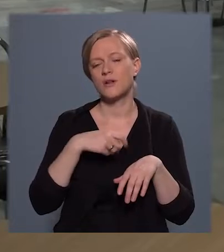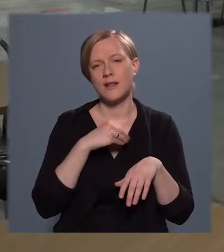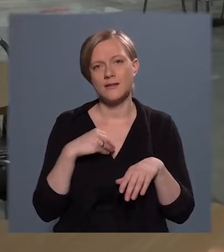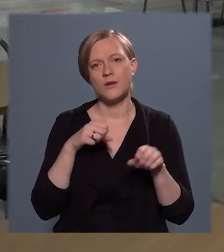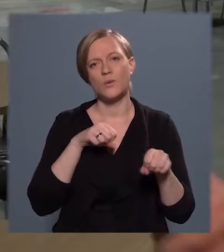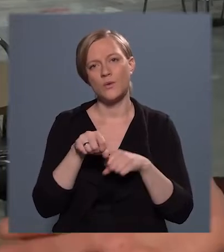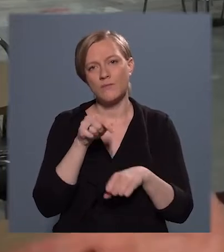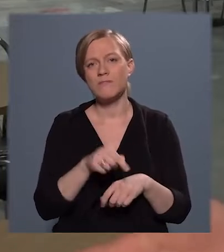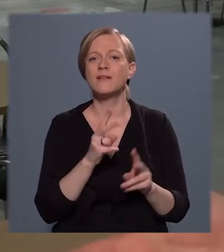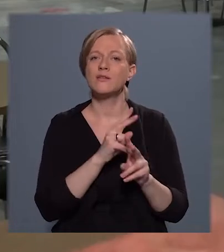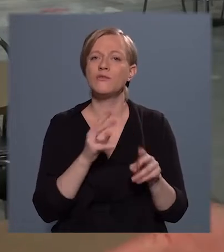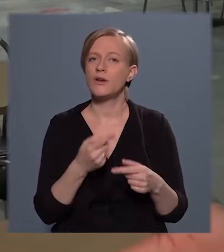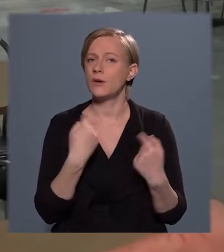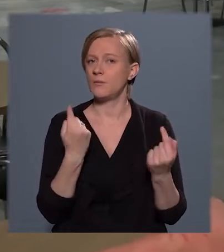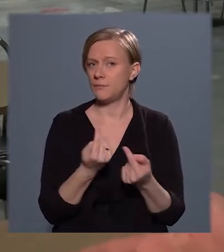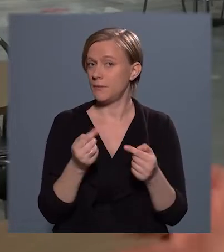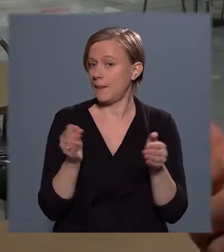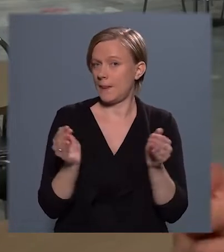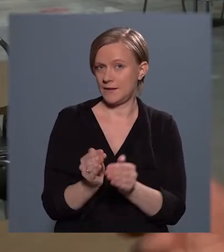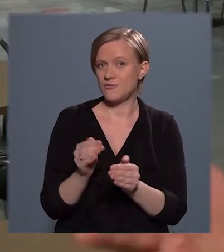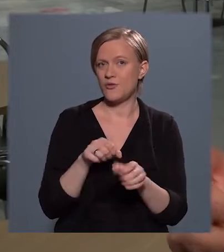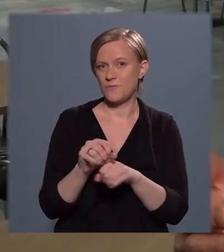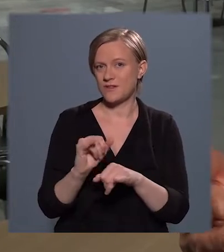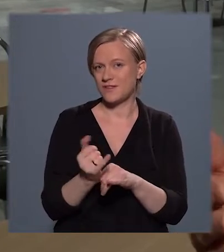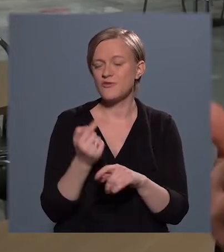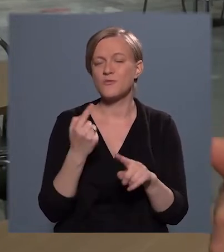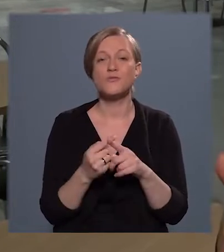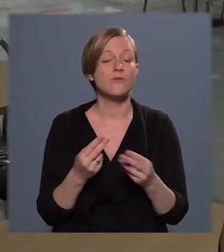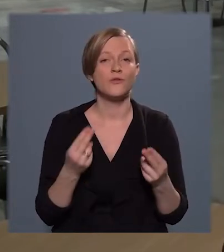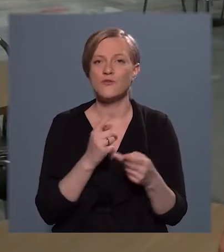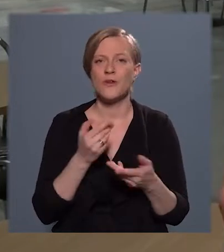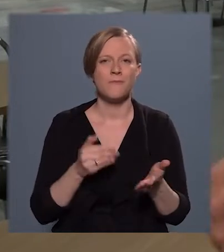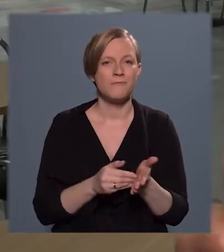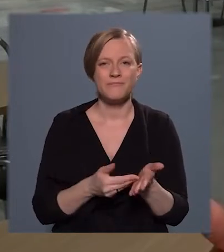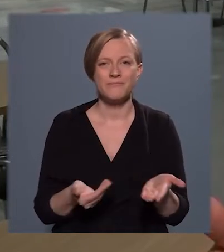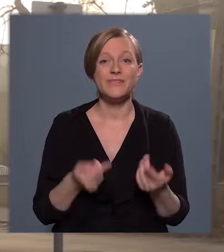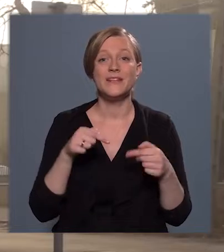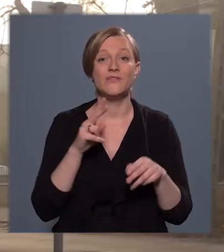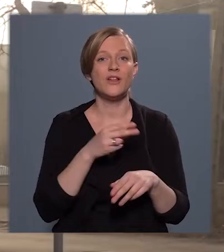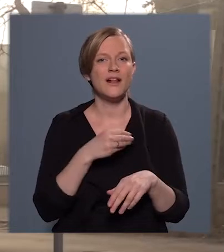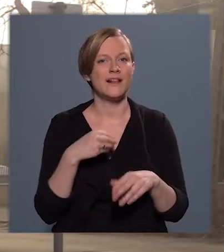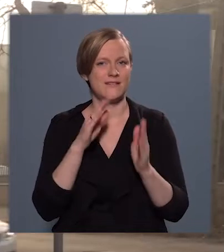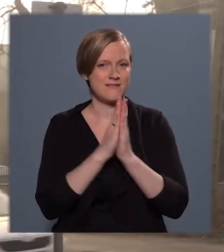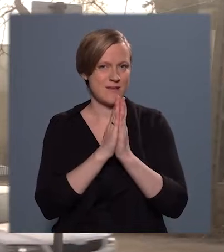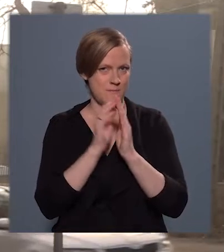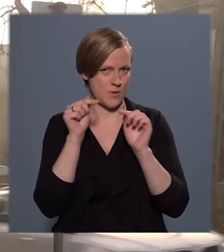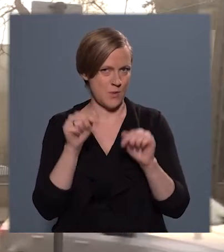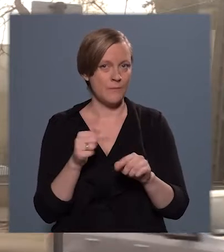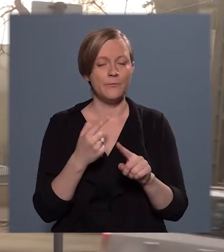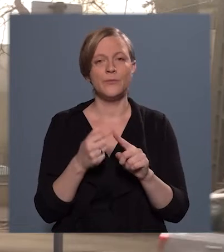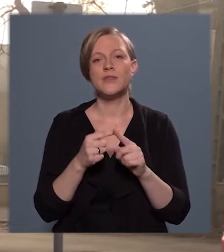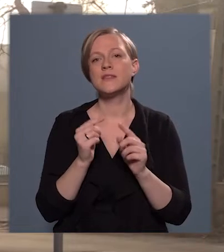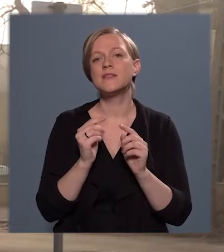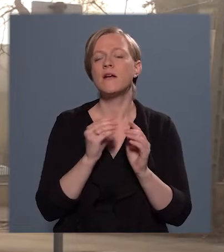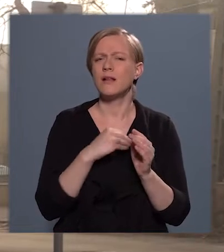önkormányzat, itt van ugye a mi kis önkormányzatunk, és ami sokkal fontosabb még, ugye itt van a lengyel templom, és a lengyel